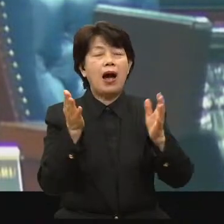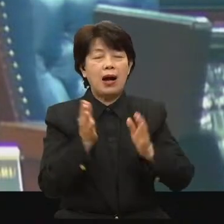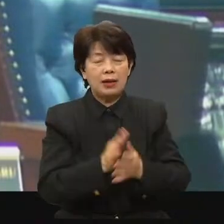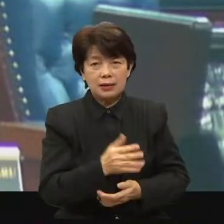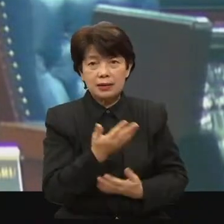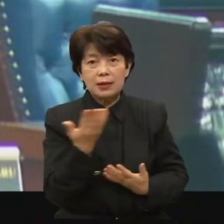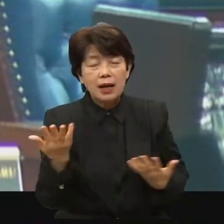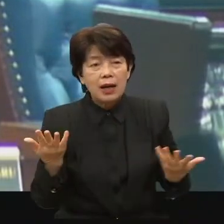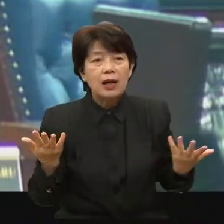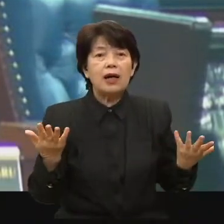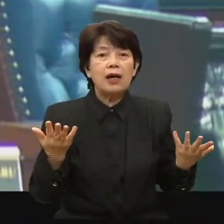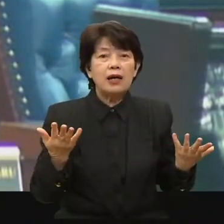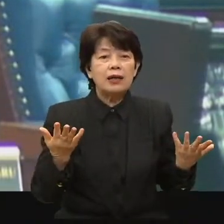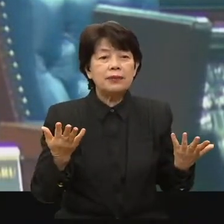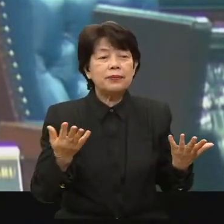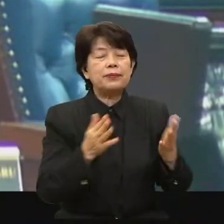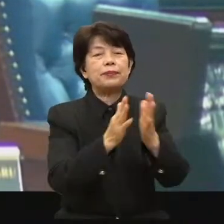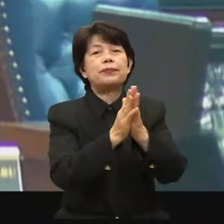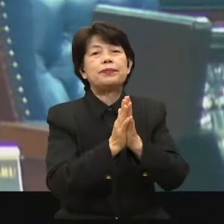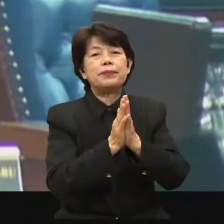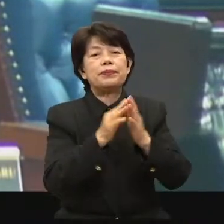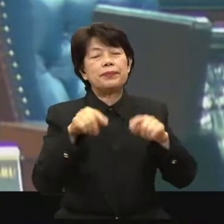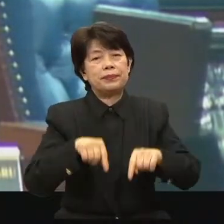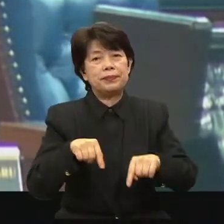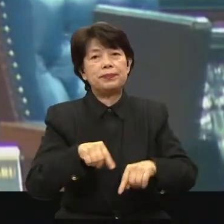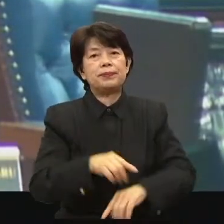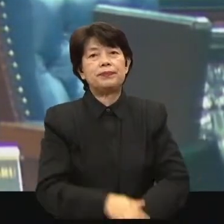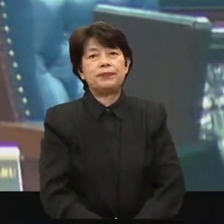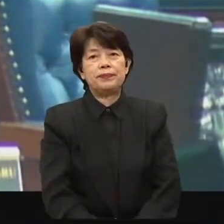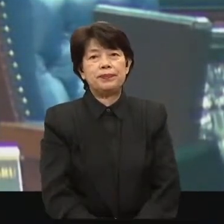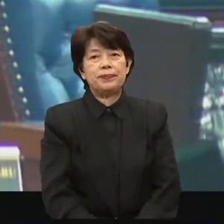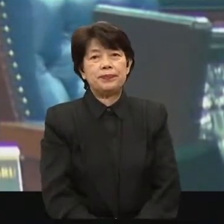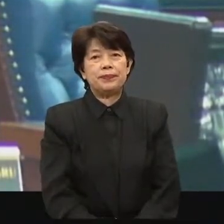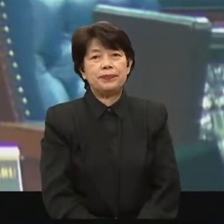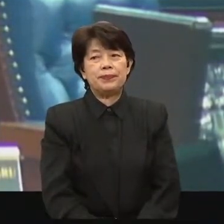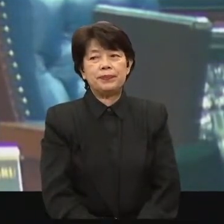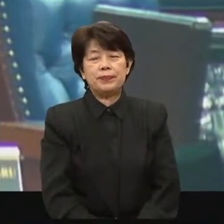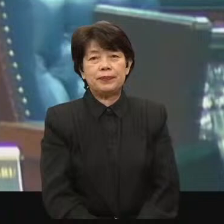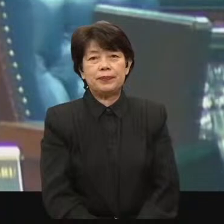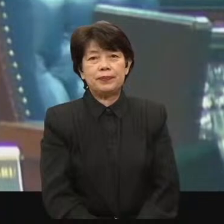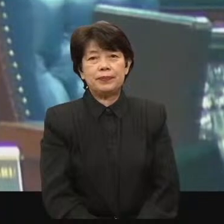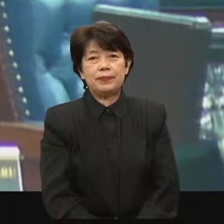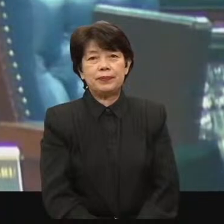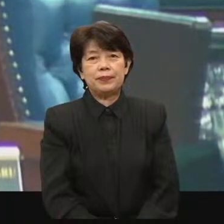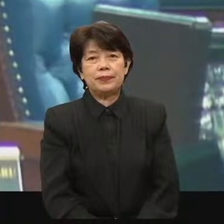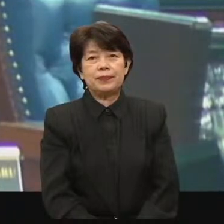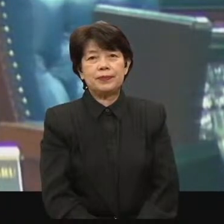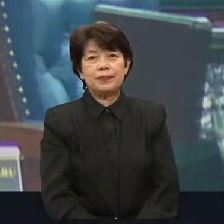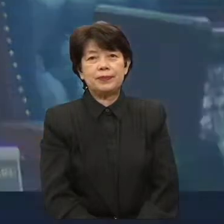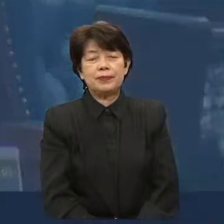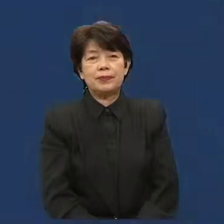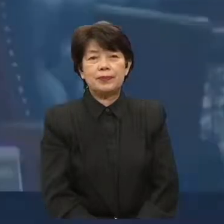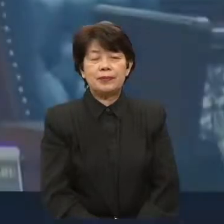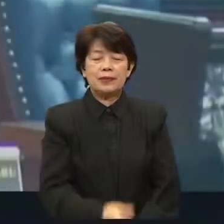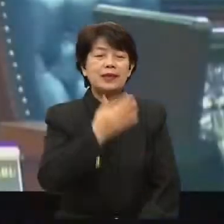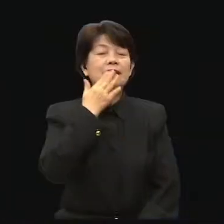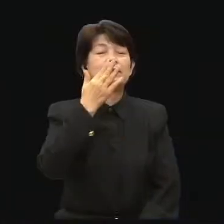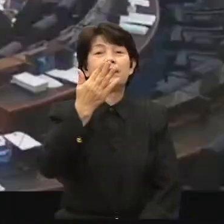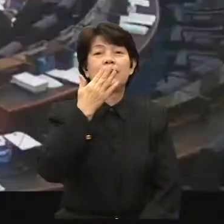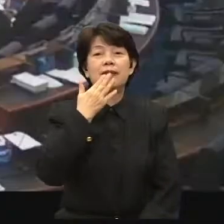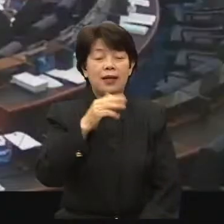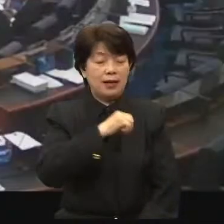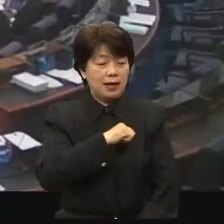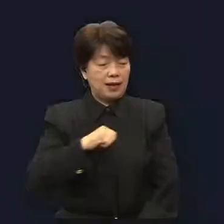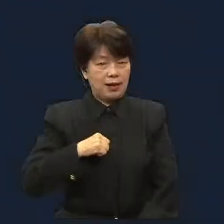mahkamah rayuan sebelum ini. Terima kasih. Terima kasih ahli